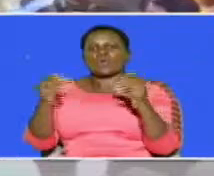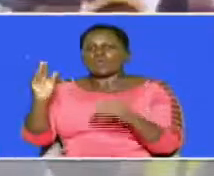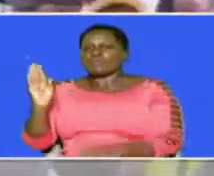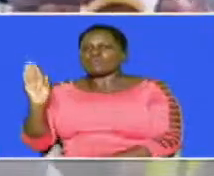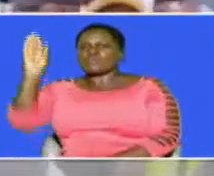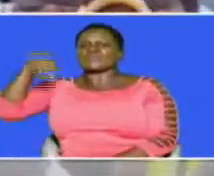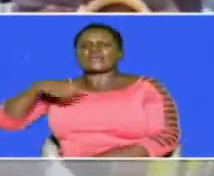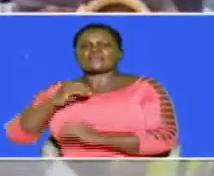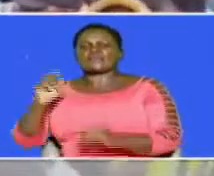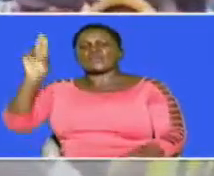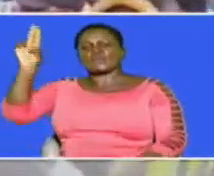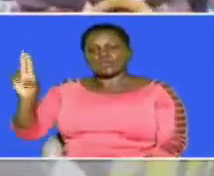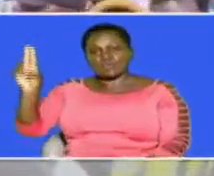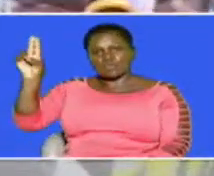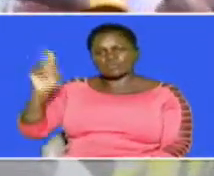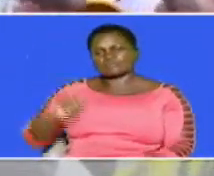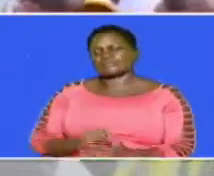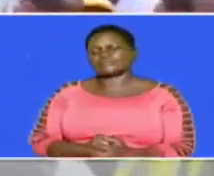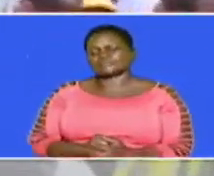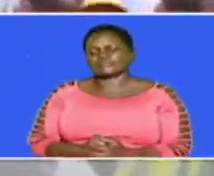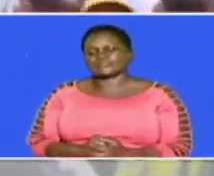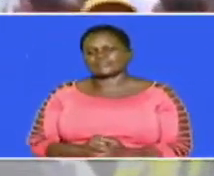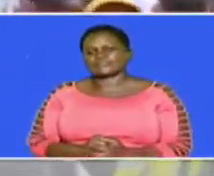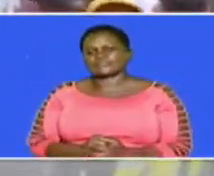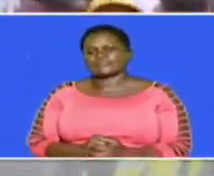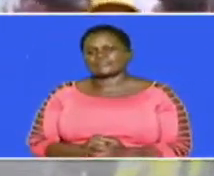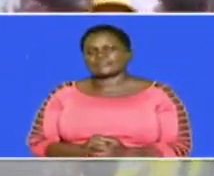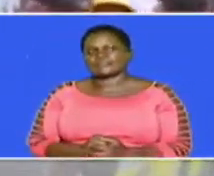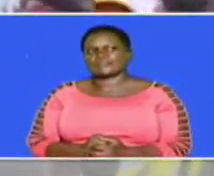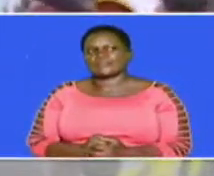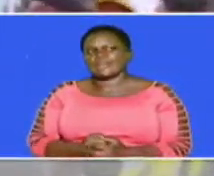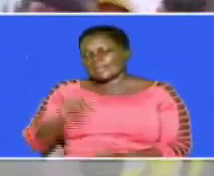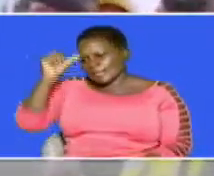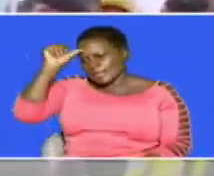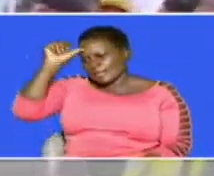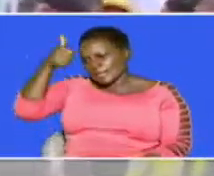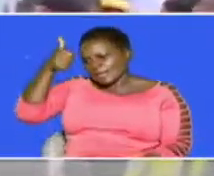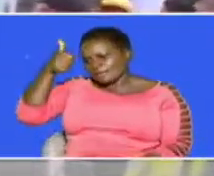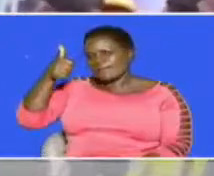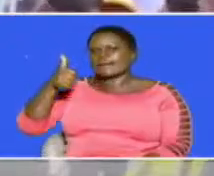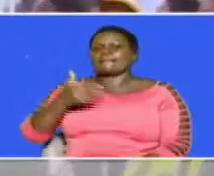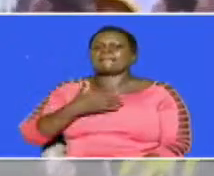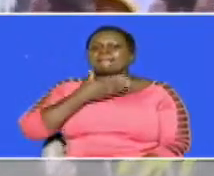kujiapisha. Uhuru Kenyatta ni mtu mwerevu sana.